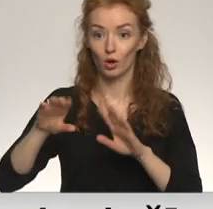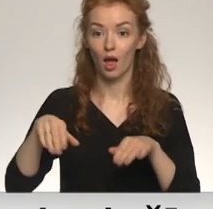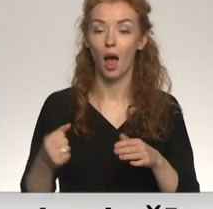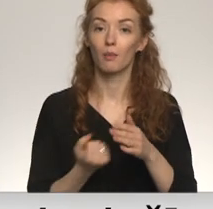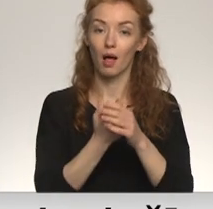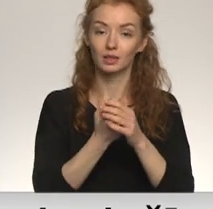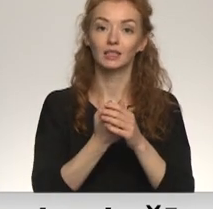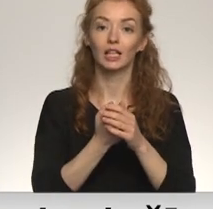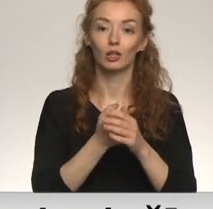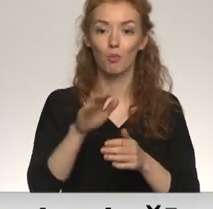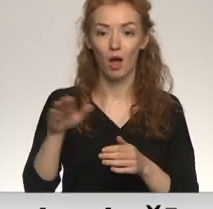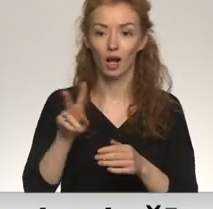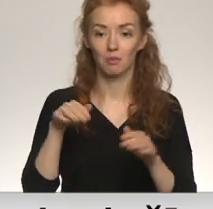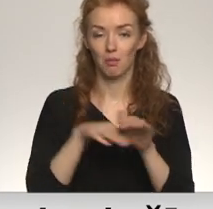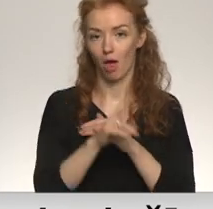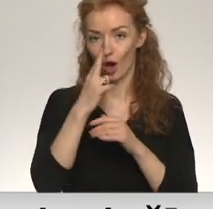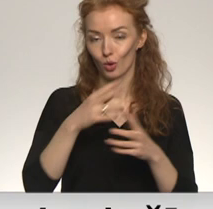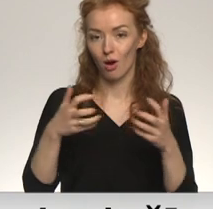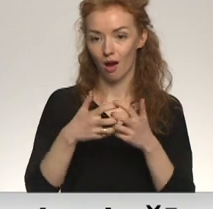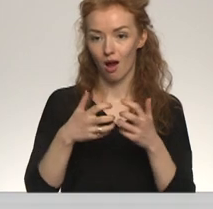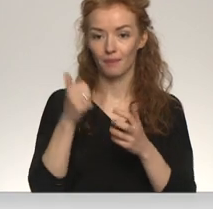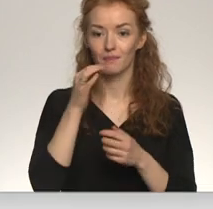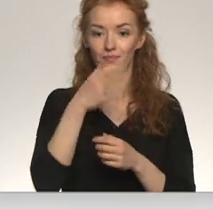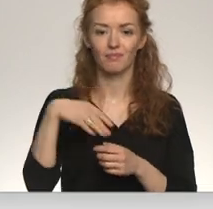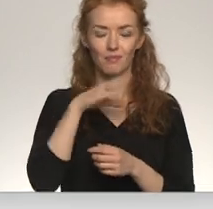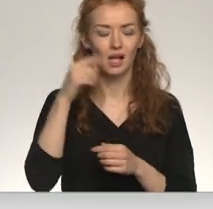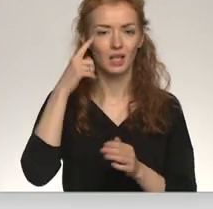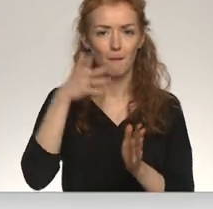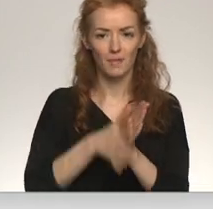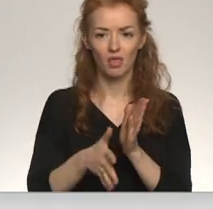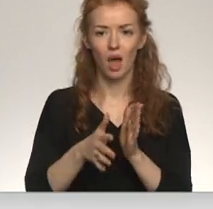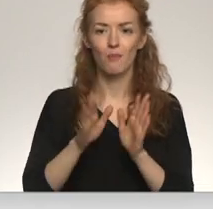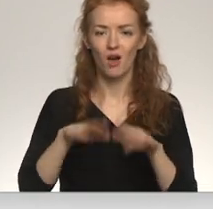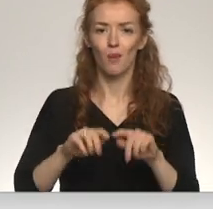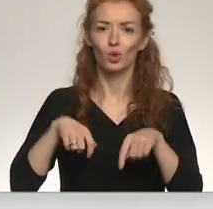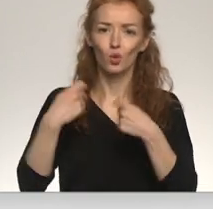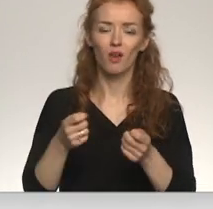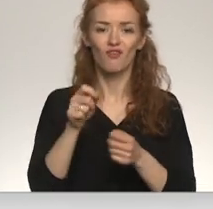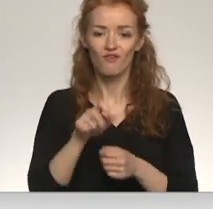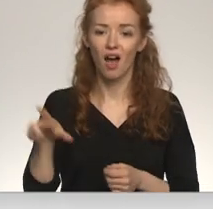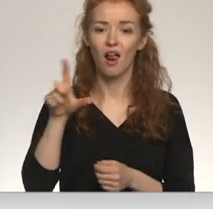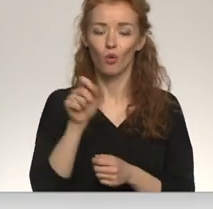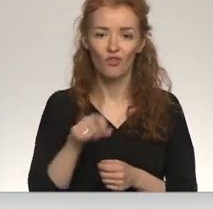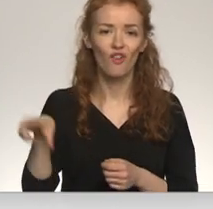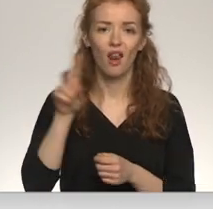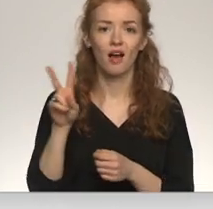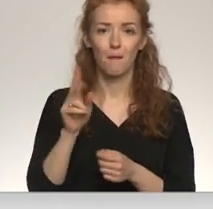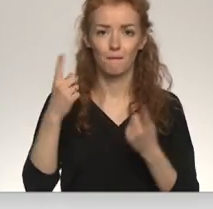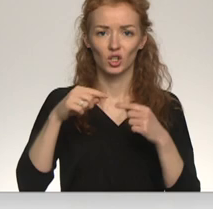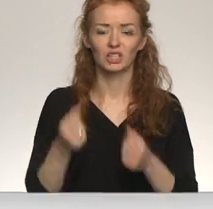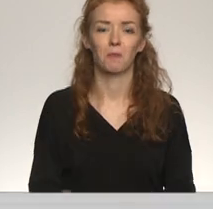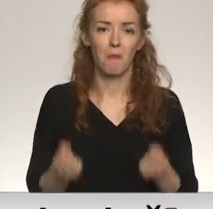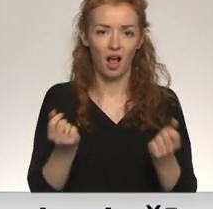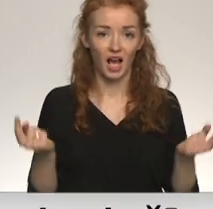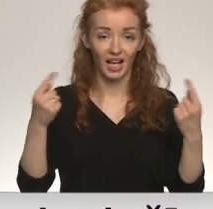atbalstīt no kara bēgošos. Mēs sapratām, ka mēs varam dot vairāk un vairāk tiem, kas šobrīd ir ļoti smagā krīzes